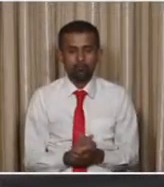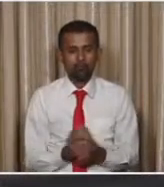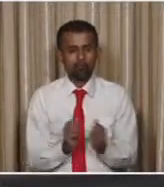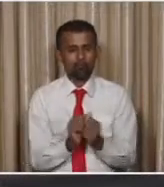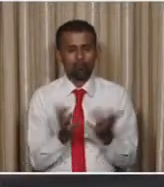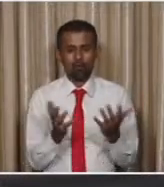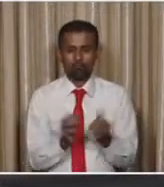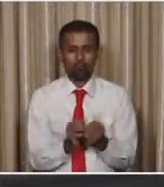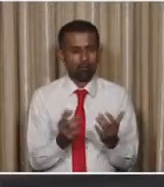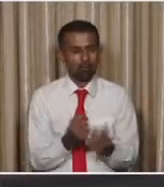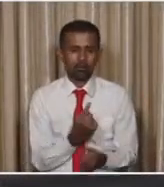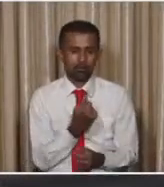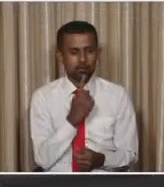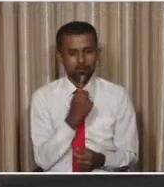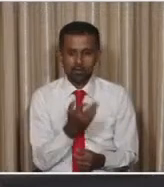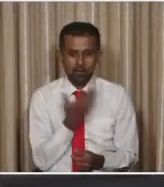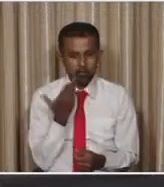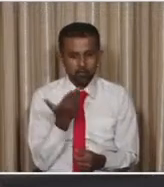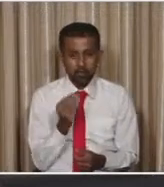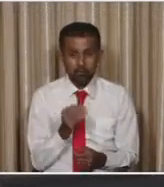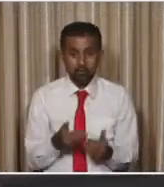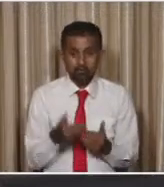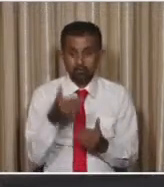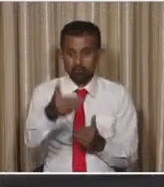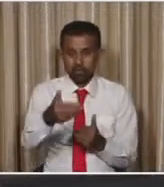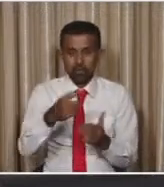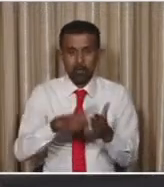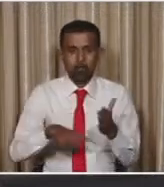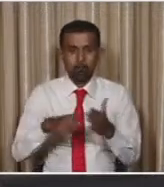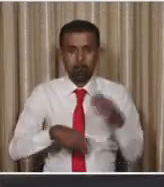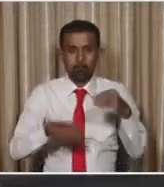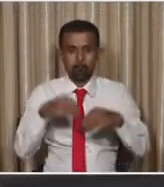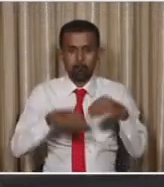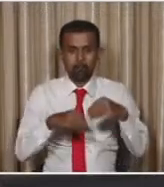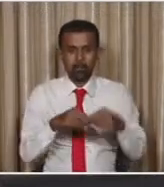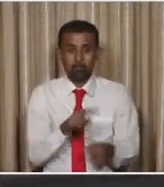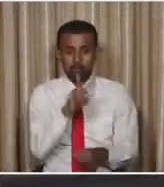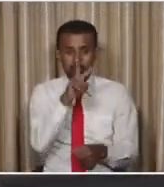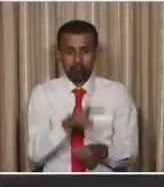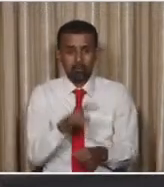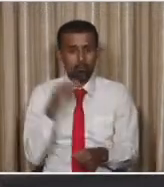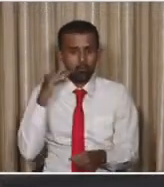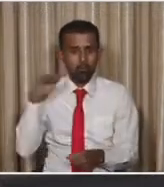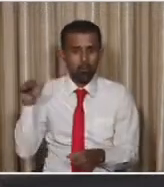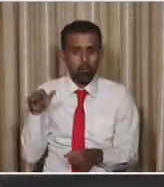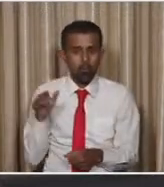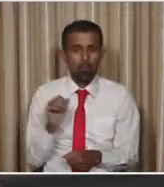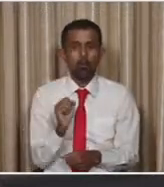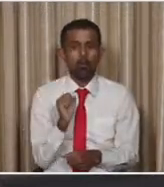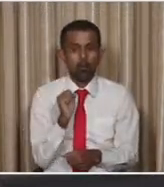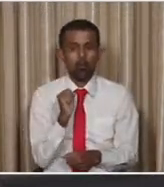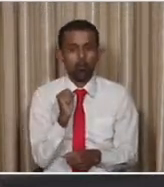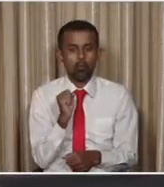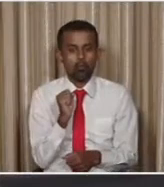වෙන්න පුළුවන් වුණත් මේ එන මැතිවරණයකදී මේ විශ්වාසය ජනතාවගේ තියෙන්නේ කොතනද කියන